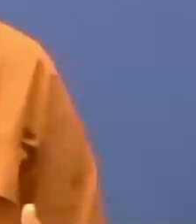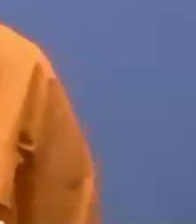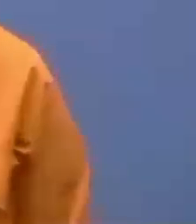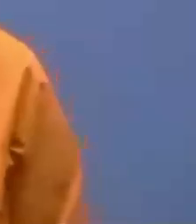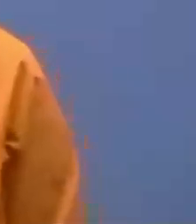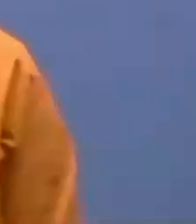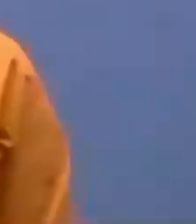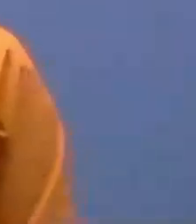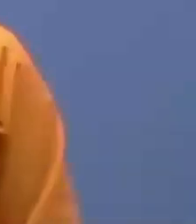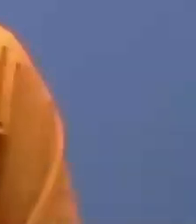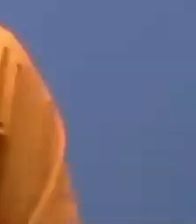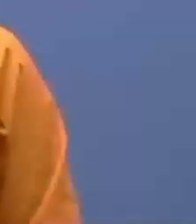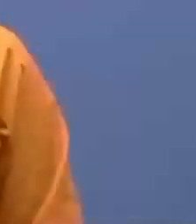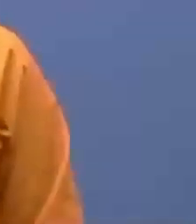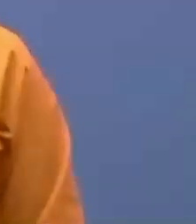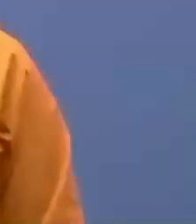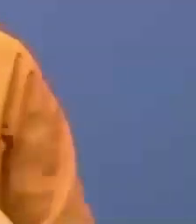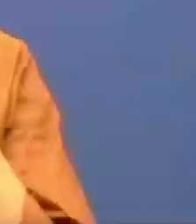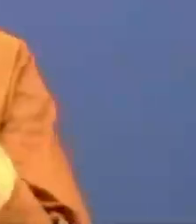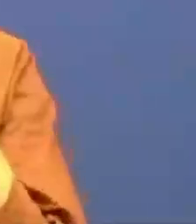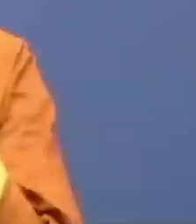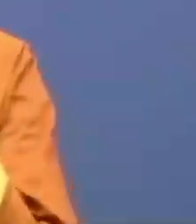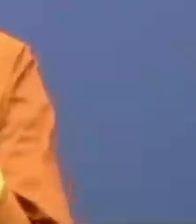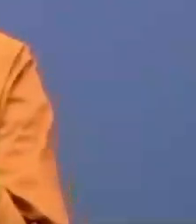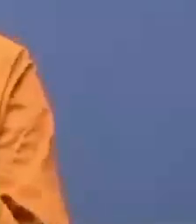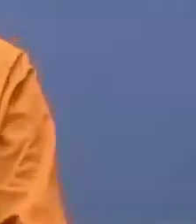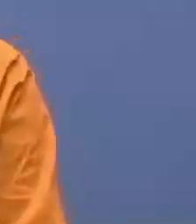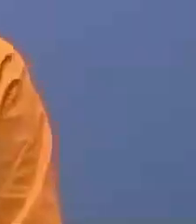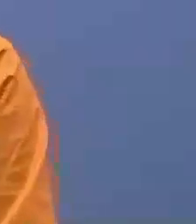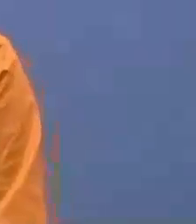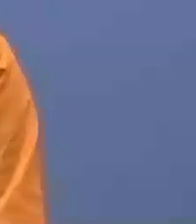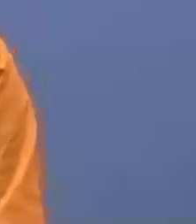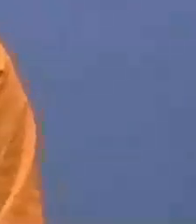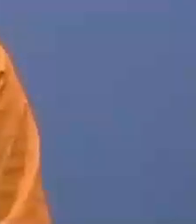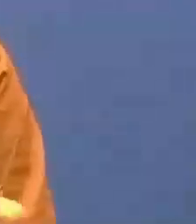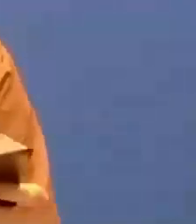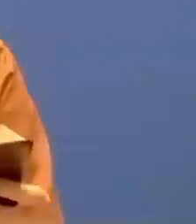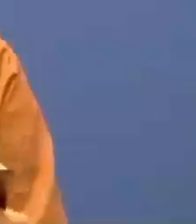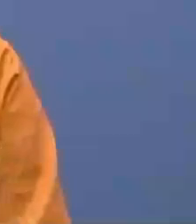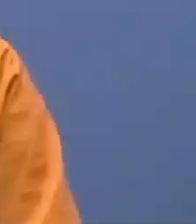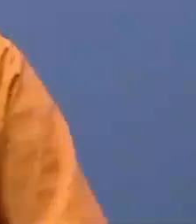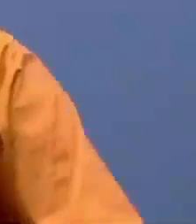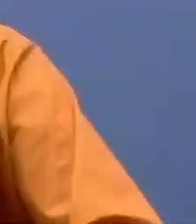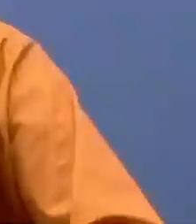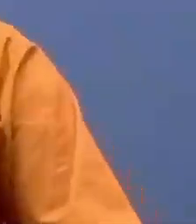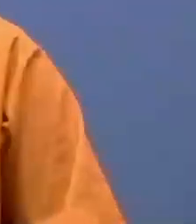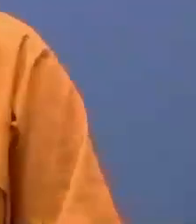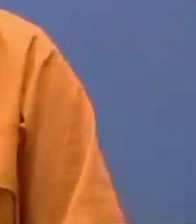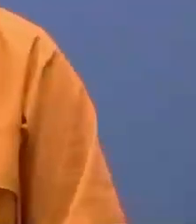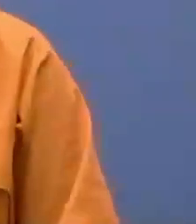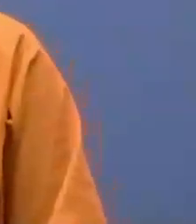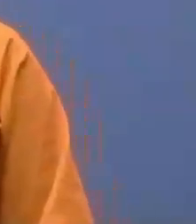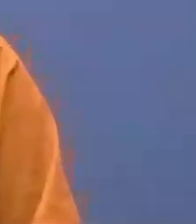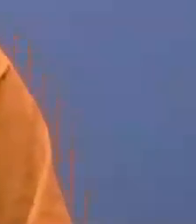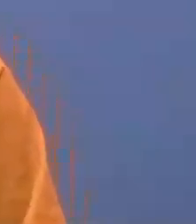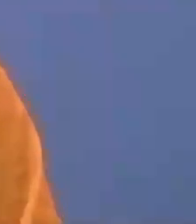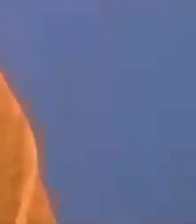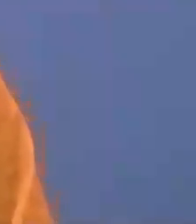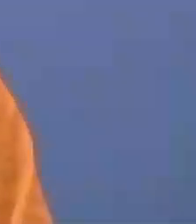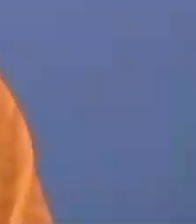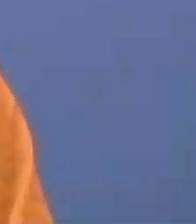能够相信。有很多的事情呢是需要时间呢你才能够理解